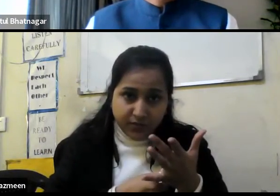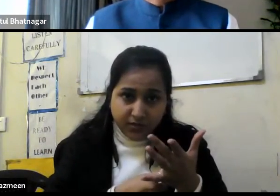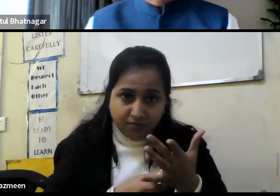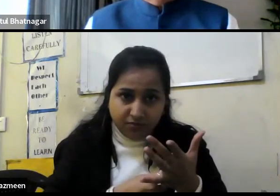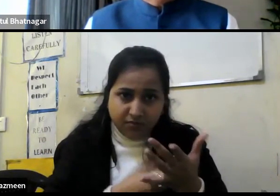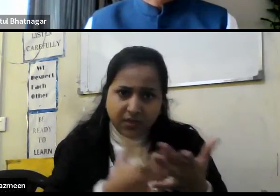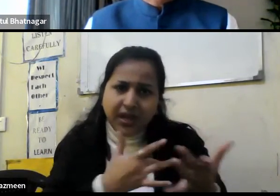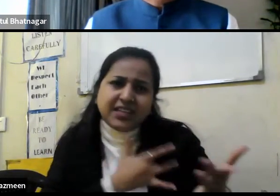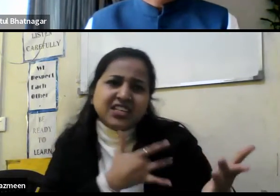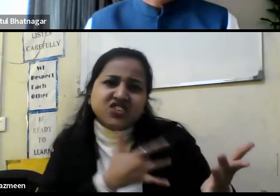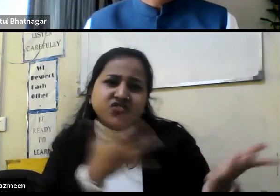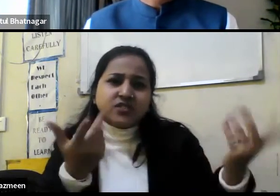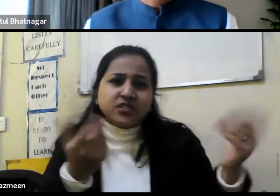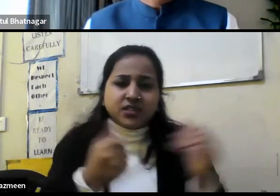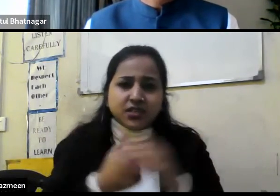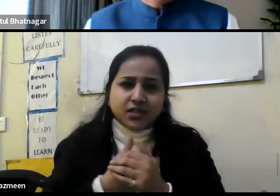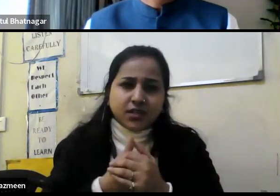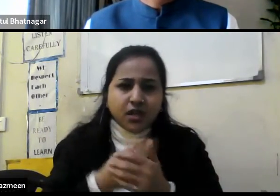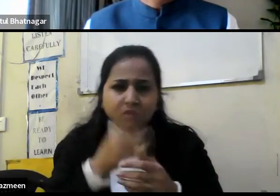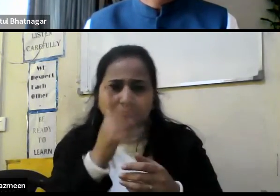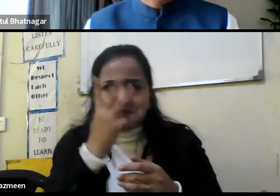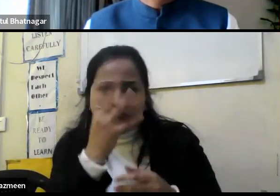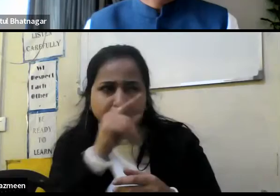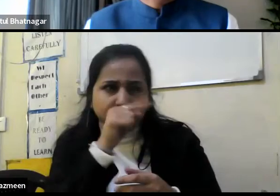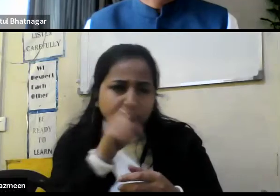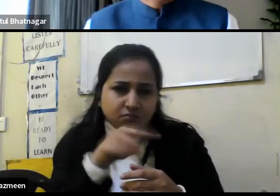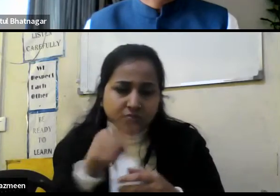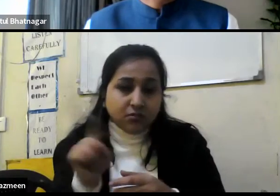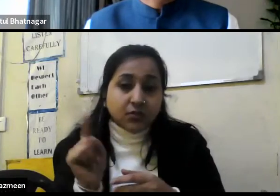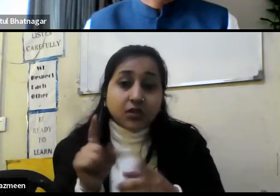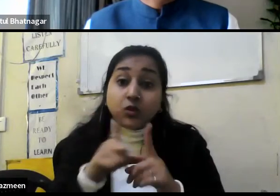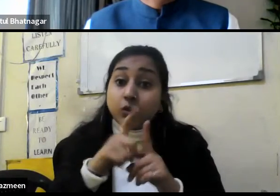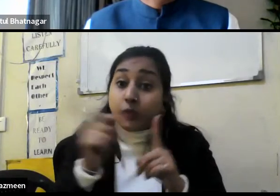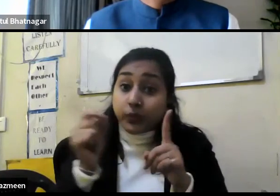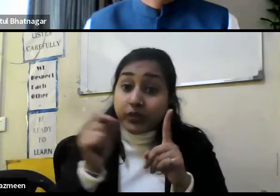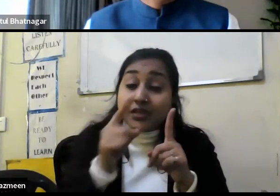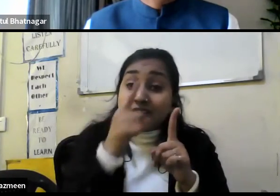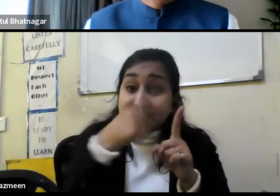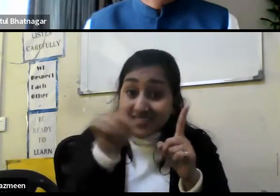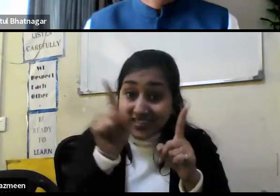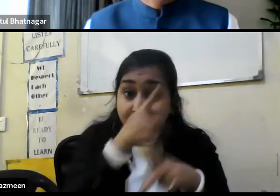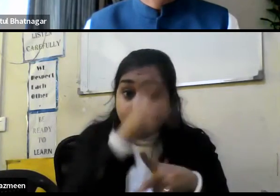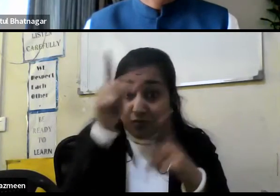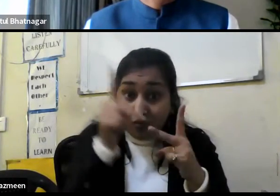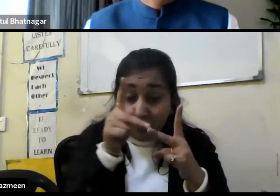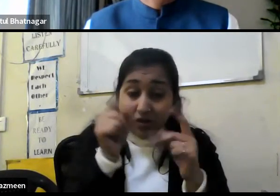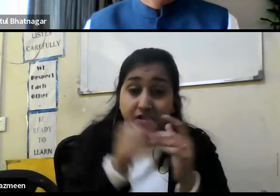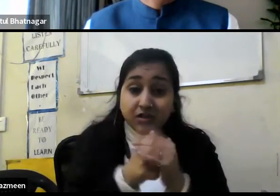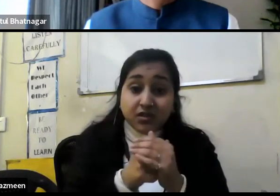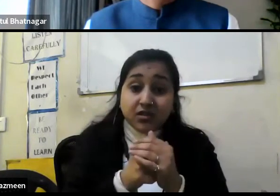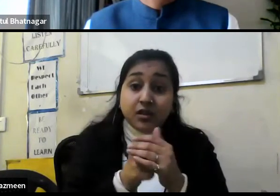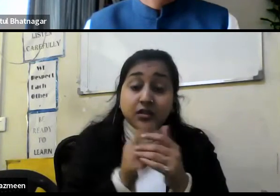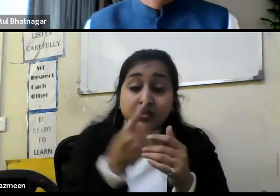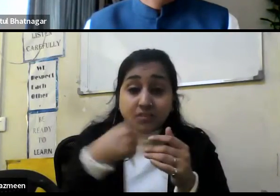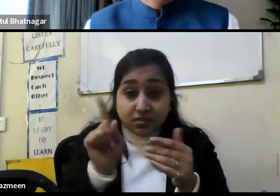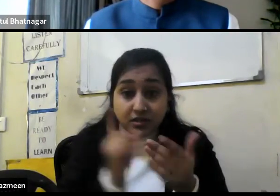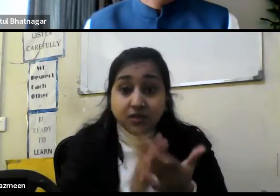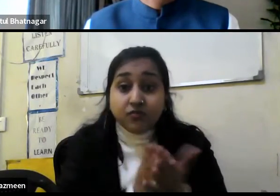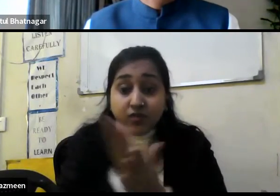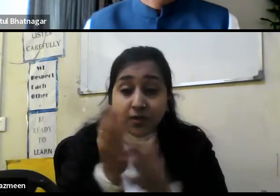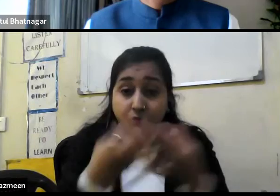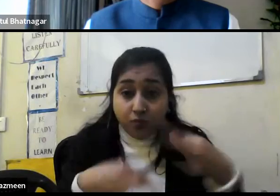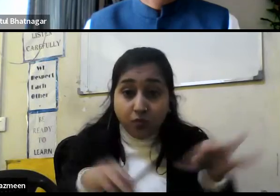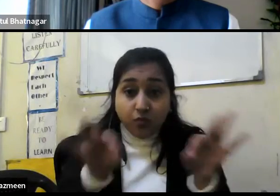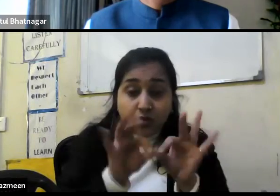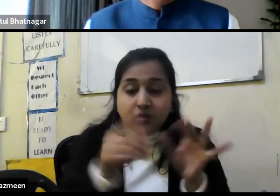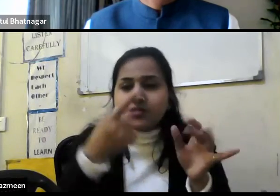कि भाई हमने ये 4 चीजें कर दी, बट डूइंग द राइट थिंग्स इन द राइट वे इज इंपॉर्टेंट। अब राइट थिंग